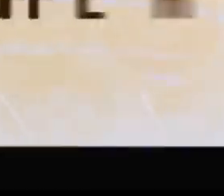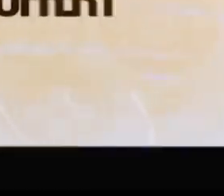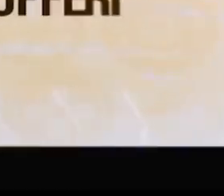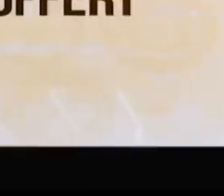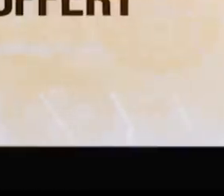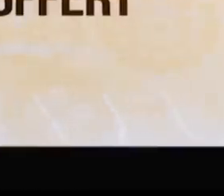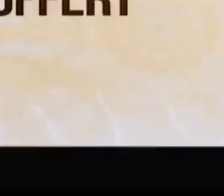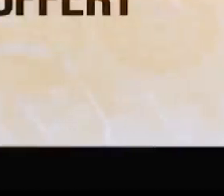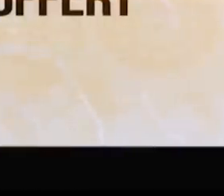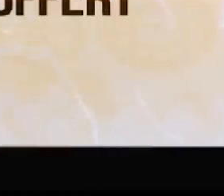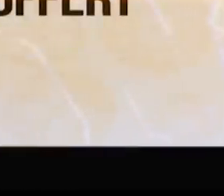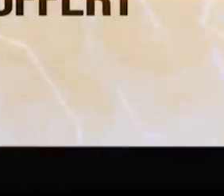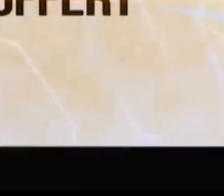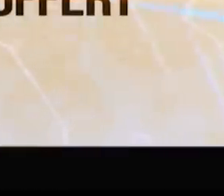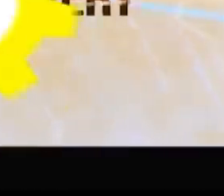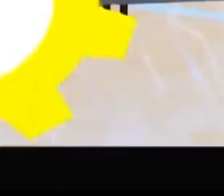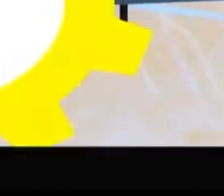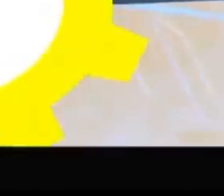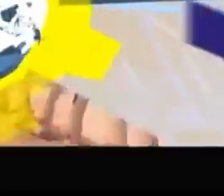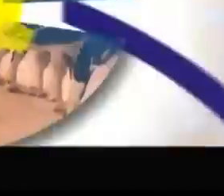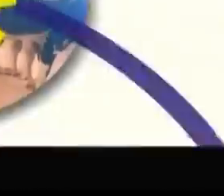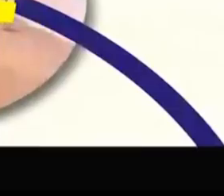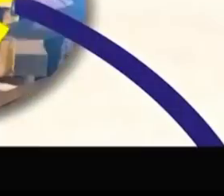Ce journal vous a été offert par le FPI.